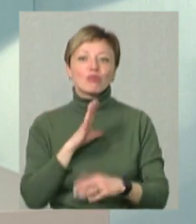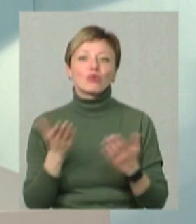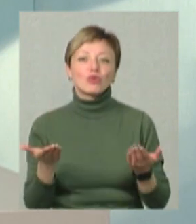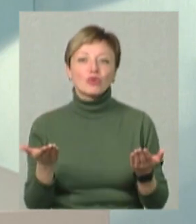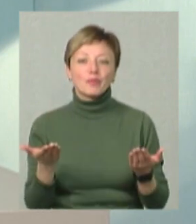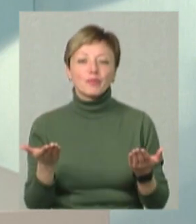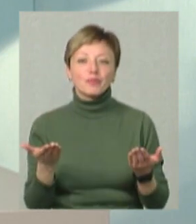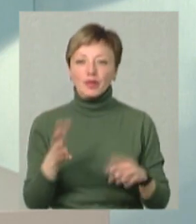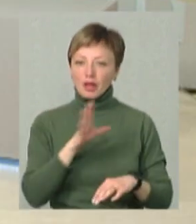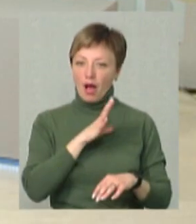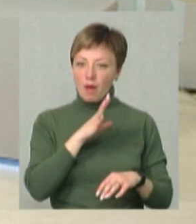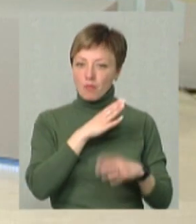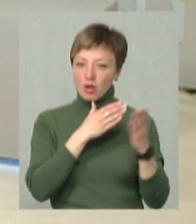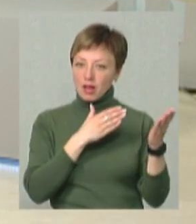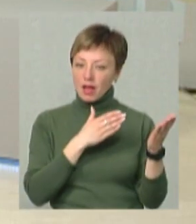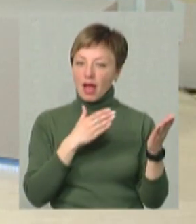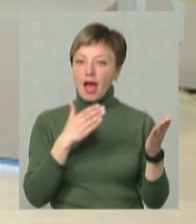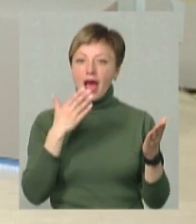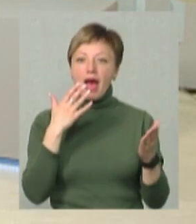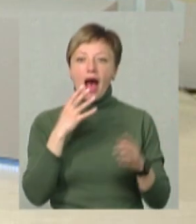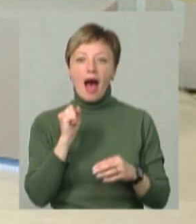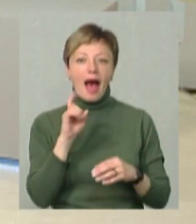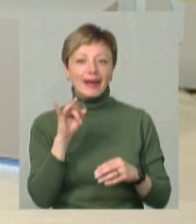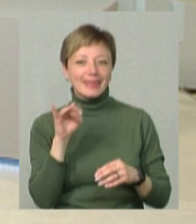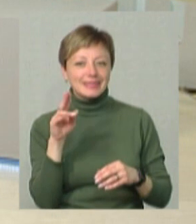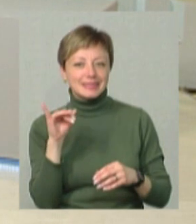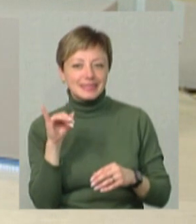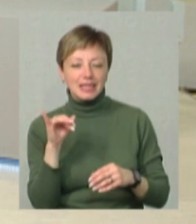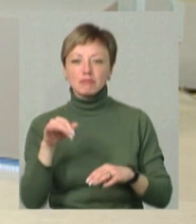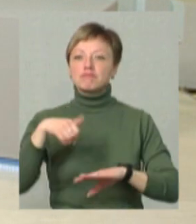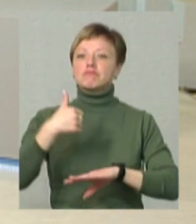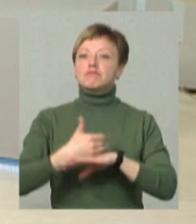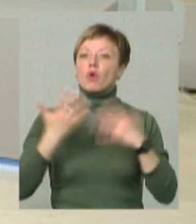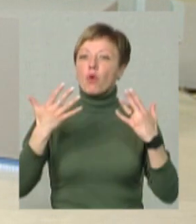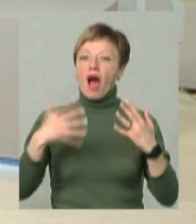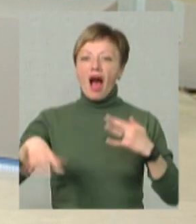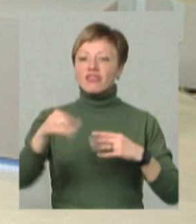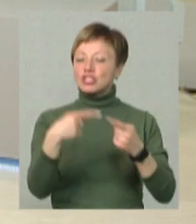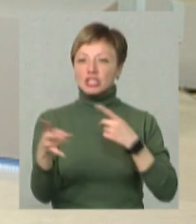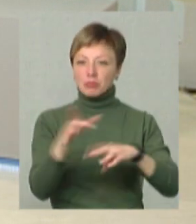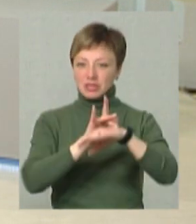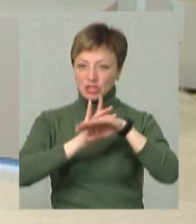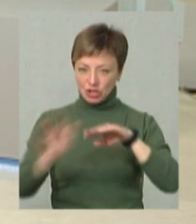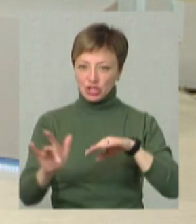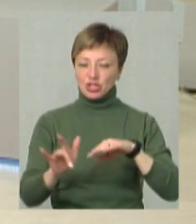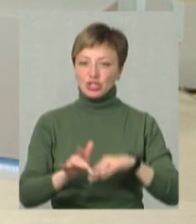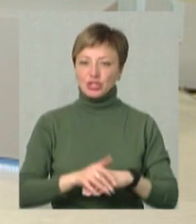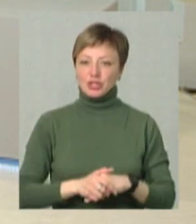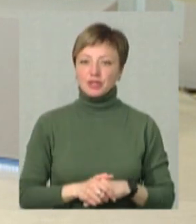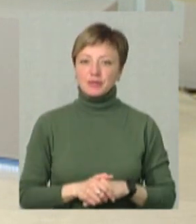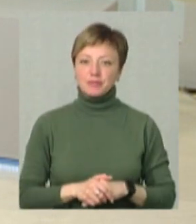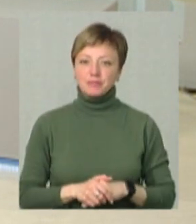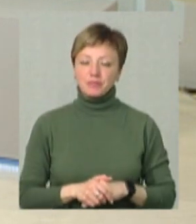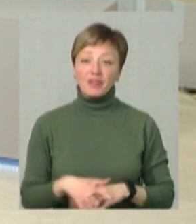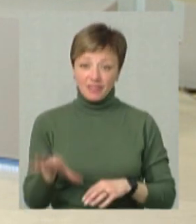були арійці. Так. А всі не арійці, то не до людей, їх потрібно знищити. Слов'яни, не до люди, цигани, ну, роми.